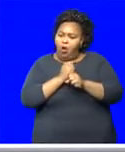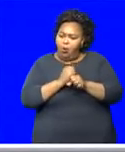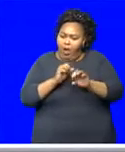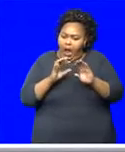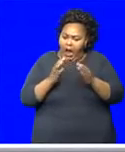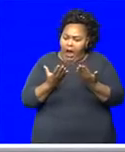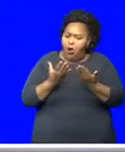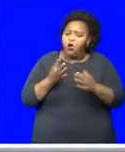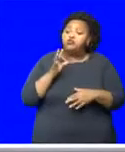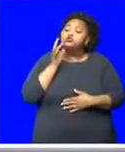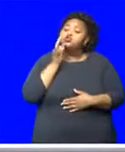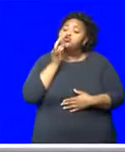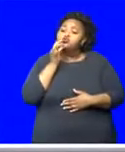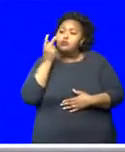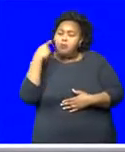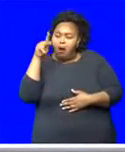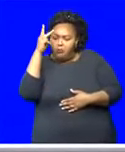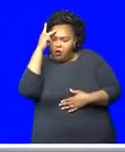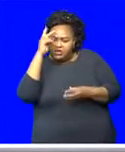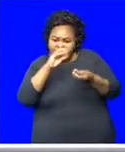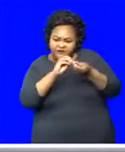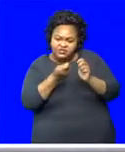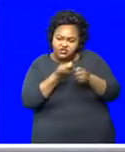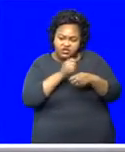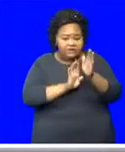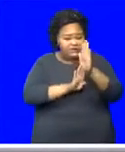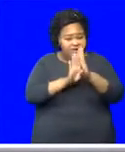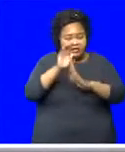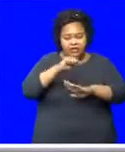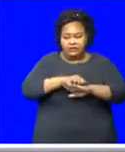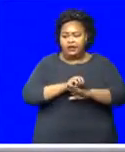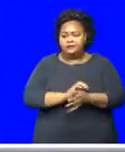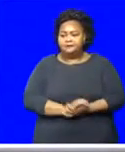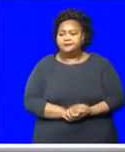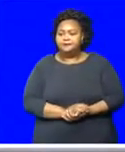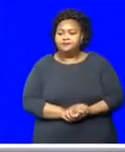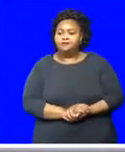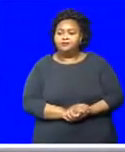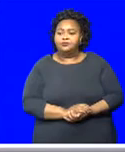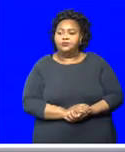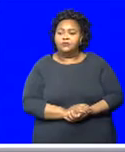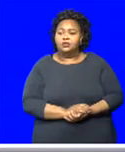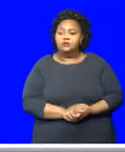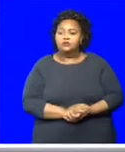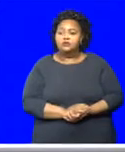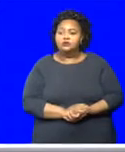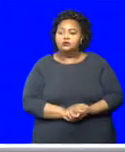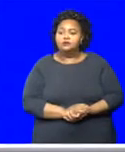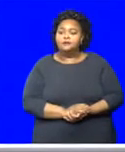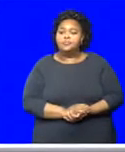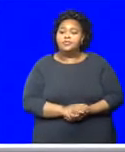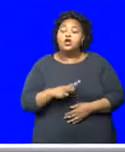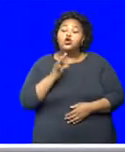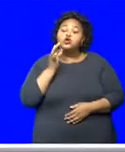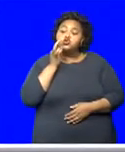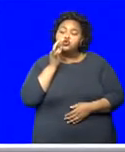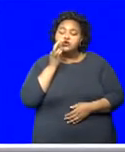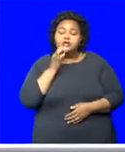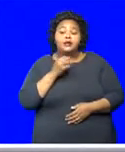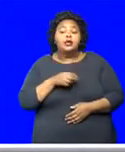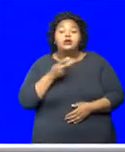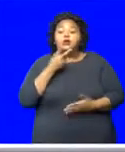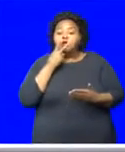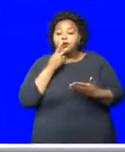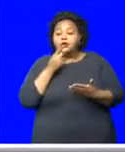ngekho lithuba lethi insha ingasebenzisa tsakamiva kodwa nje bantfu baphile ngoba tsakamiva tihambisa kancane le nkulumo